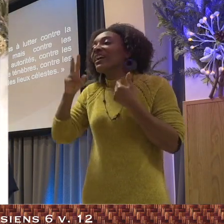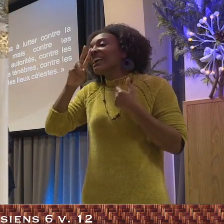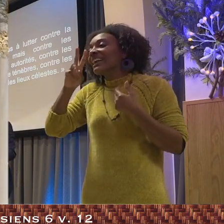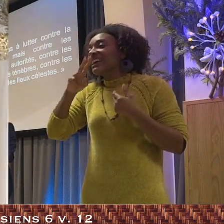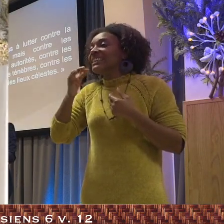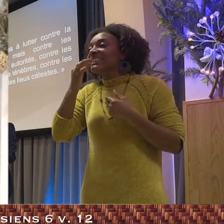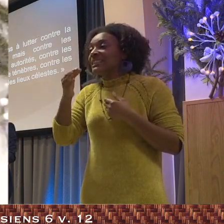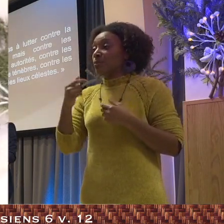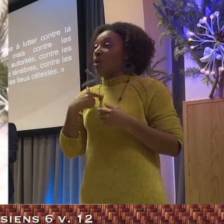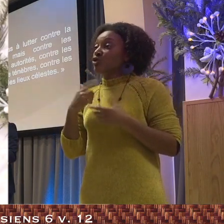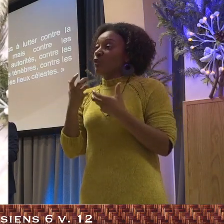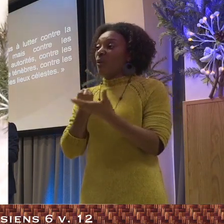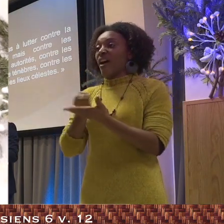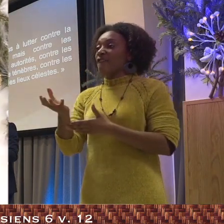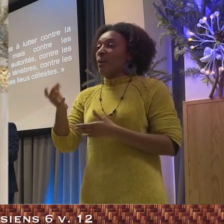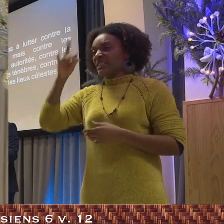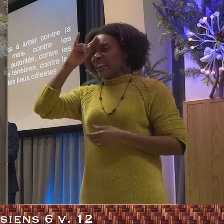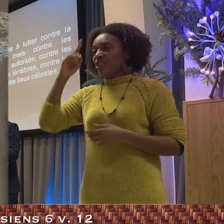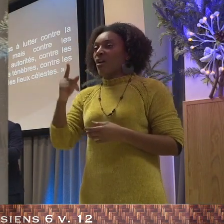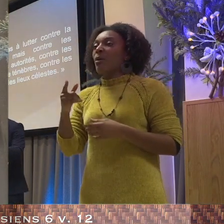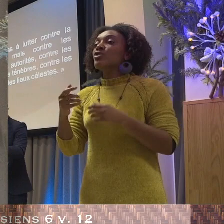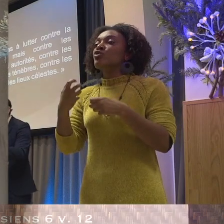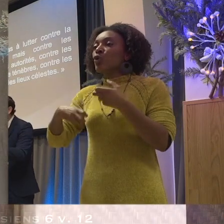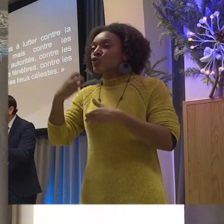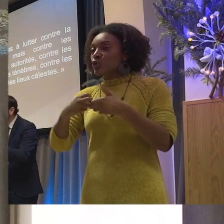pieds. Mari et femme, vous